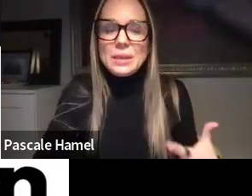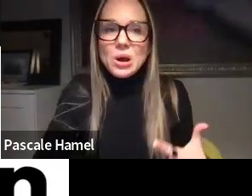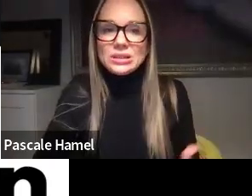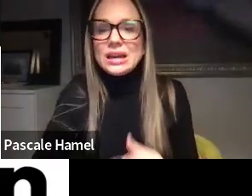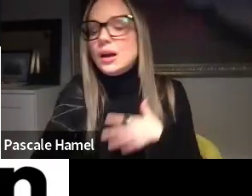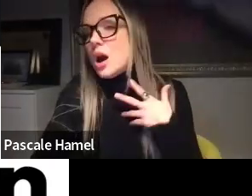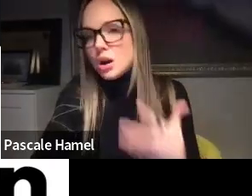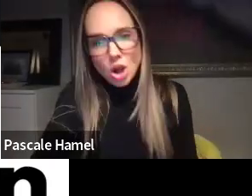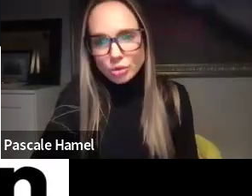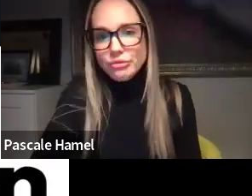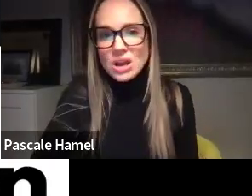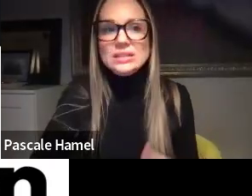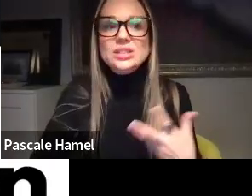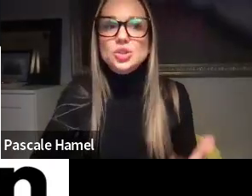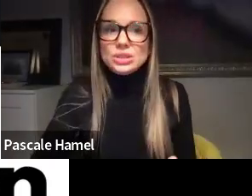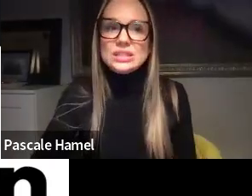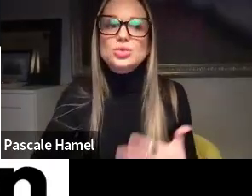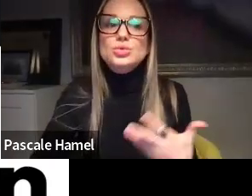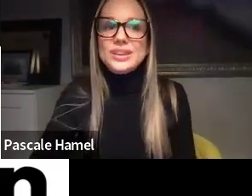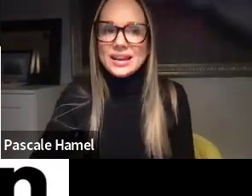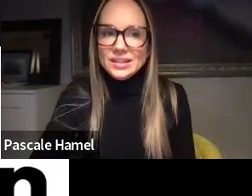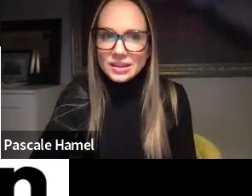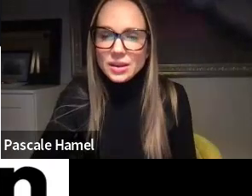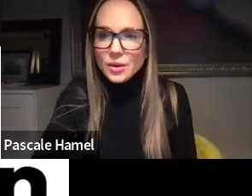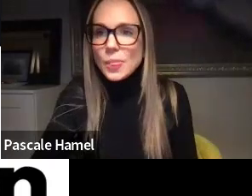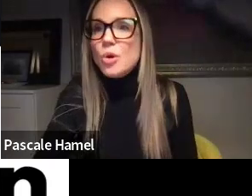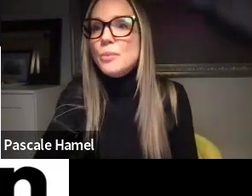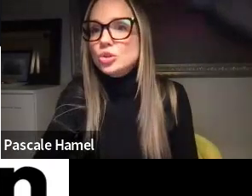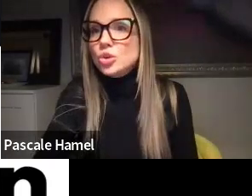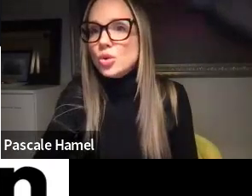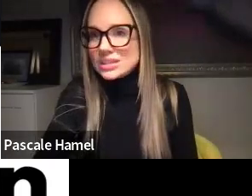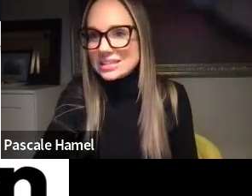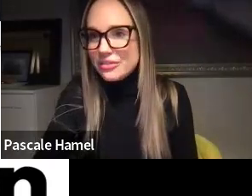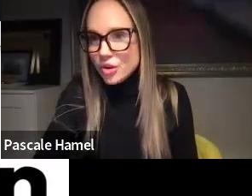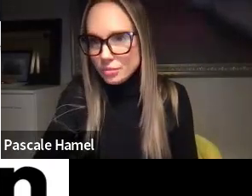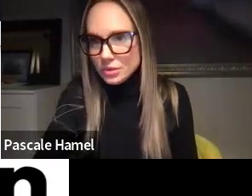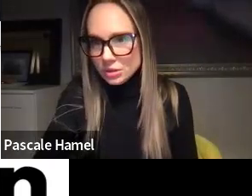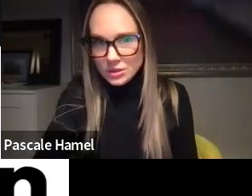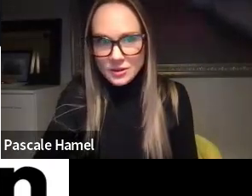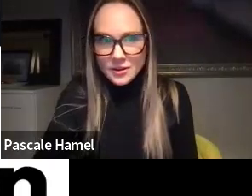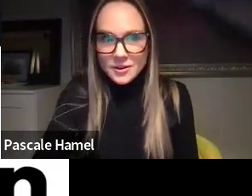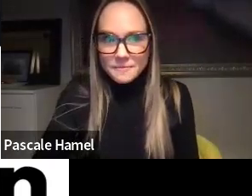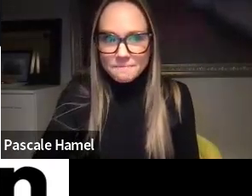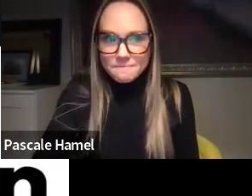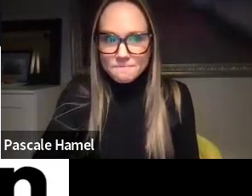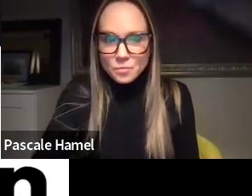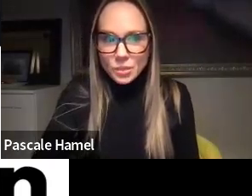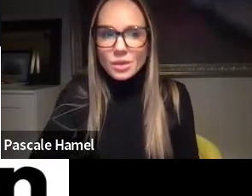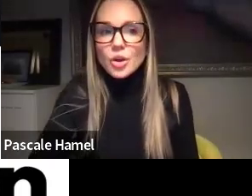Donc, ce qui est important, encore une fois, c'est du tissu de qualité pour pas trop que ça se déforme.